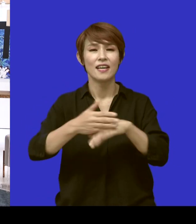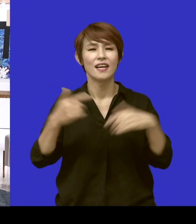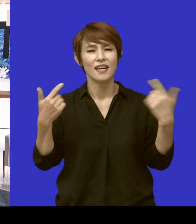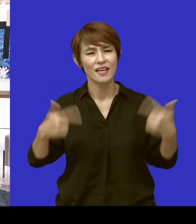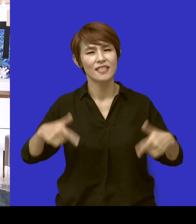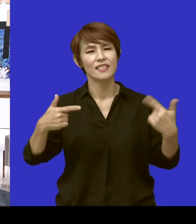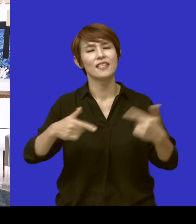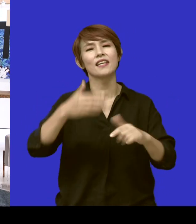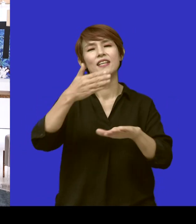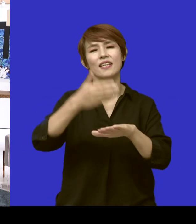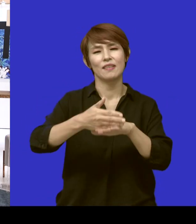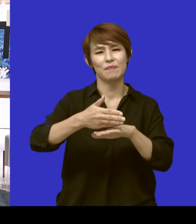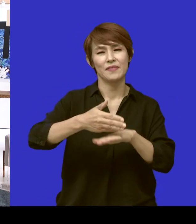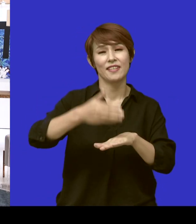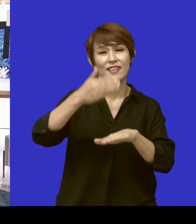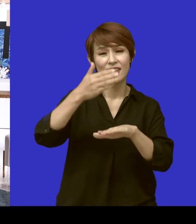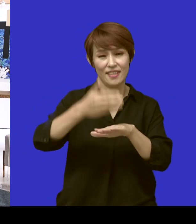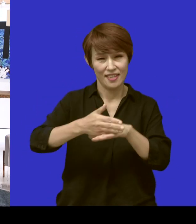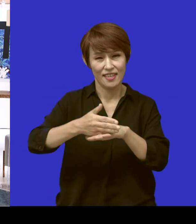범사에 감사하라.